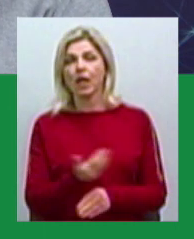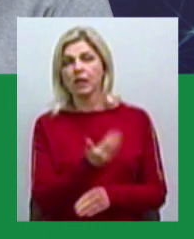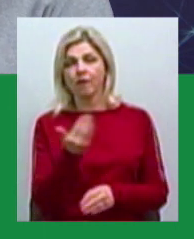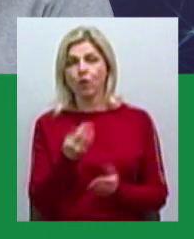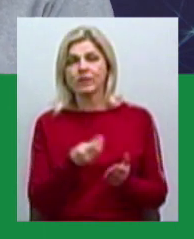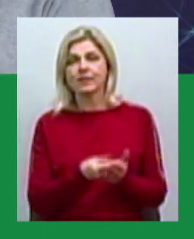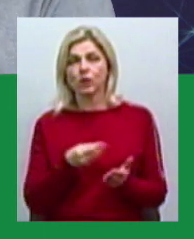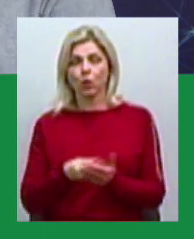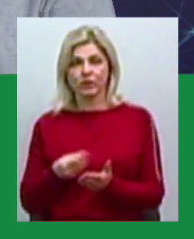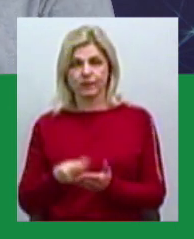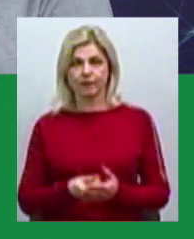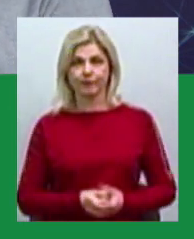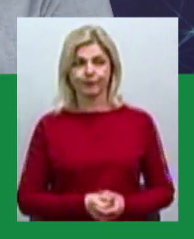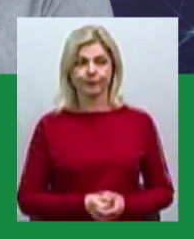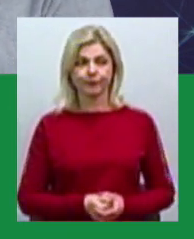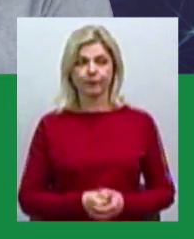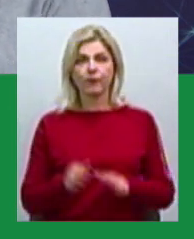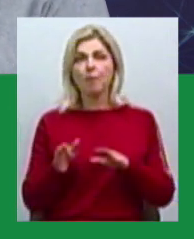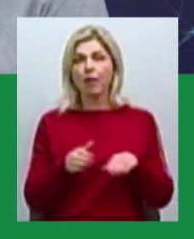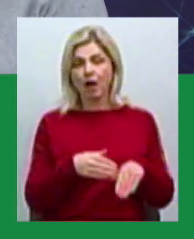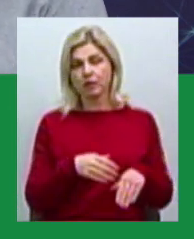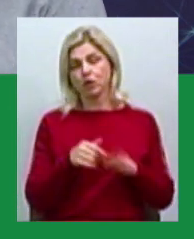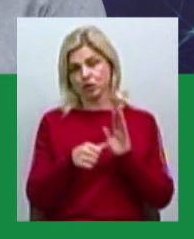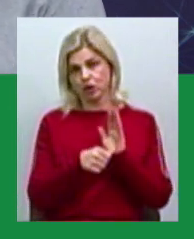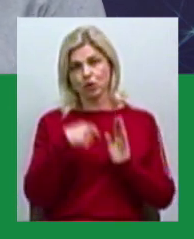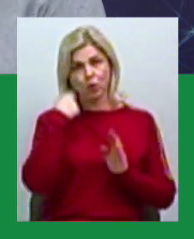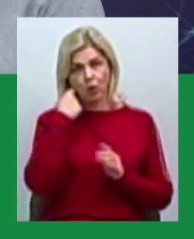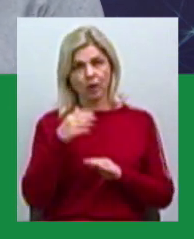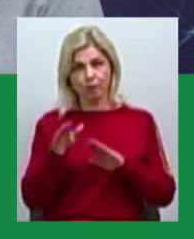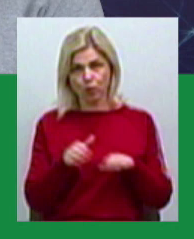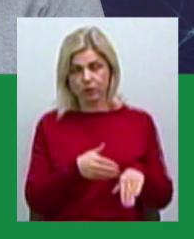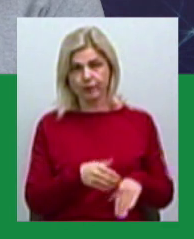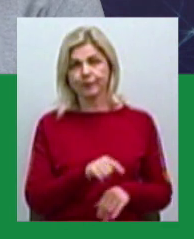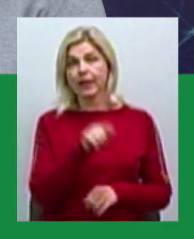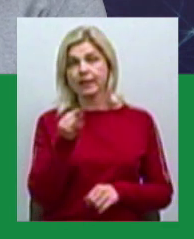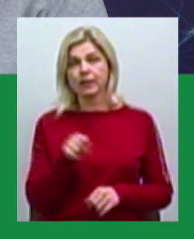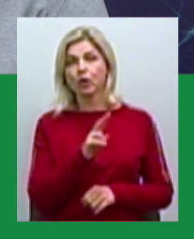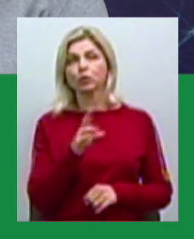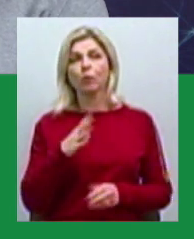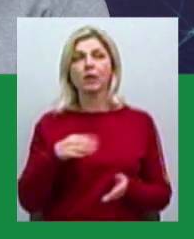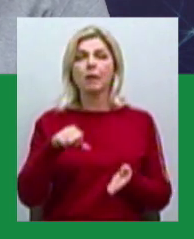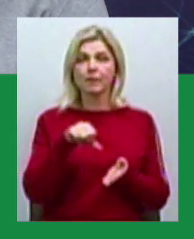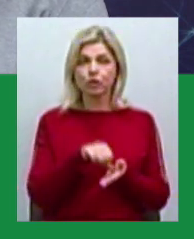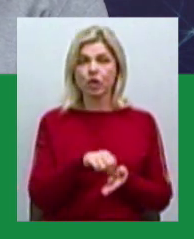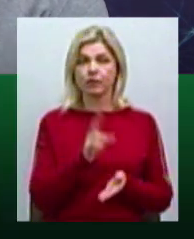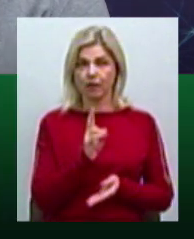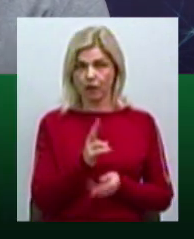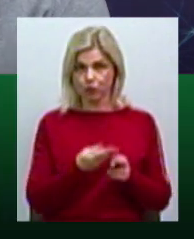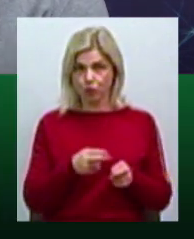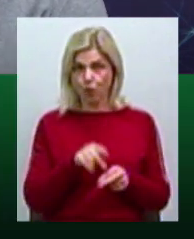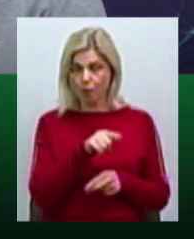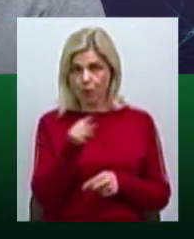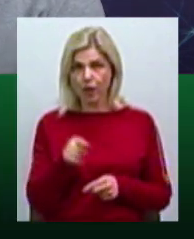ці майже 6 років, якщо вважати сьогодні початком. Ну, тих, хто безпосередньо був причетний до цього,